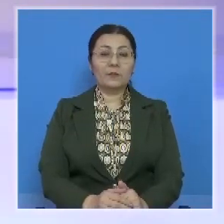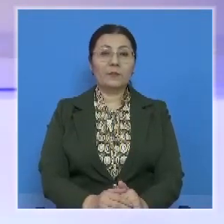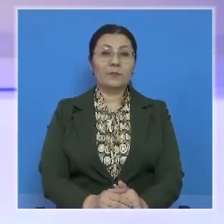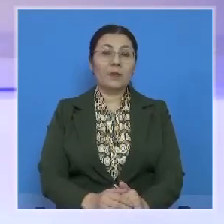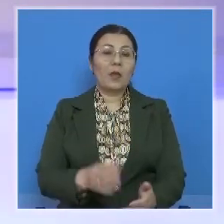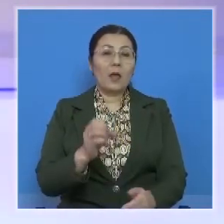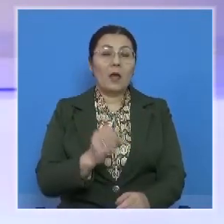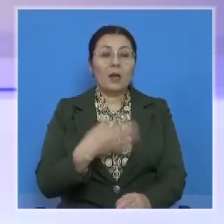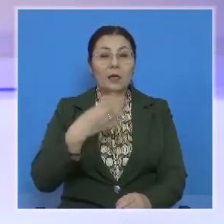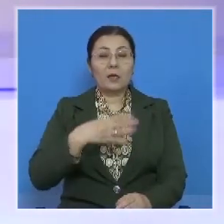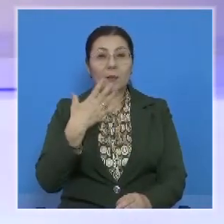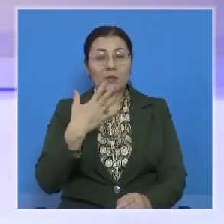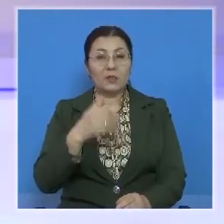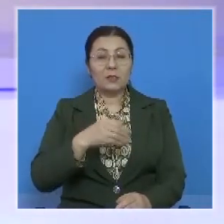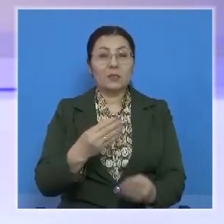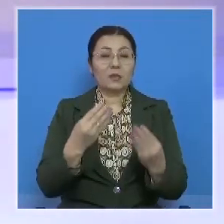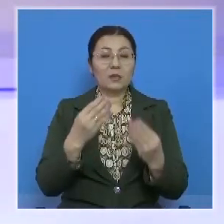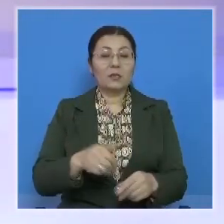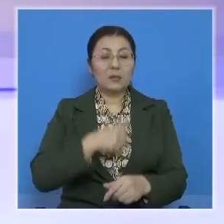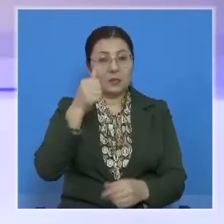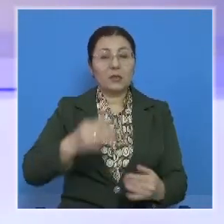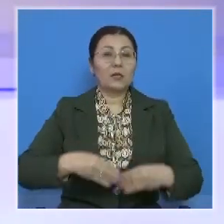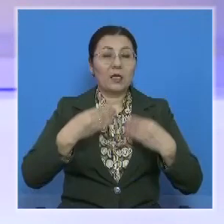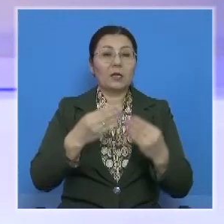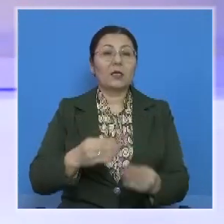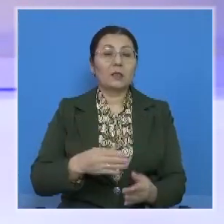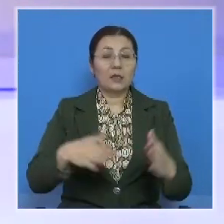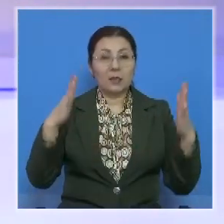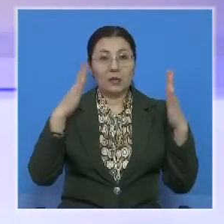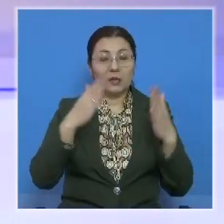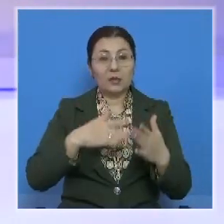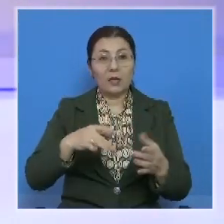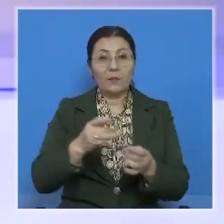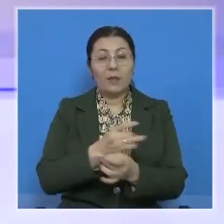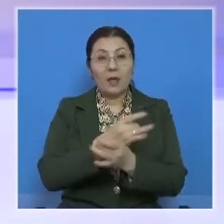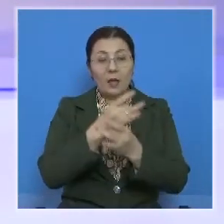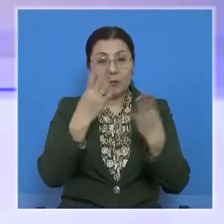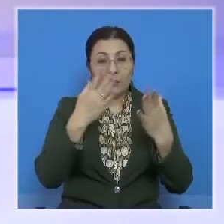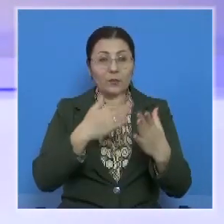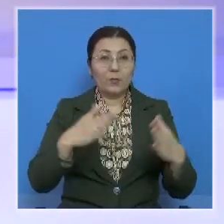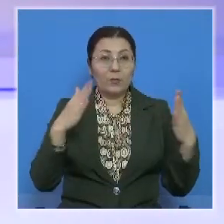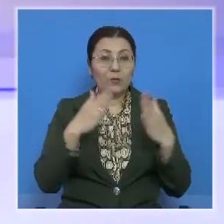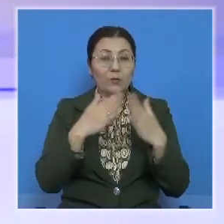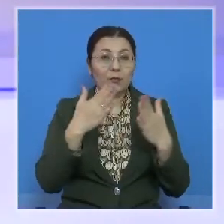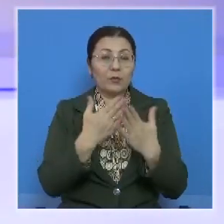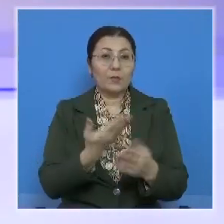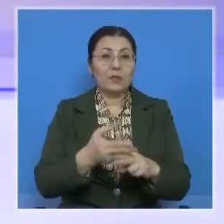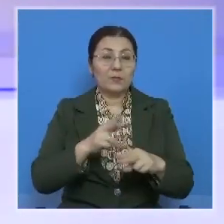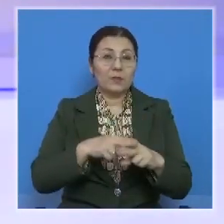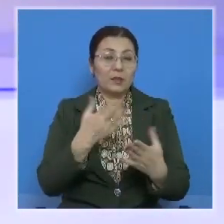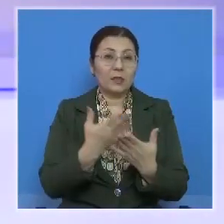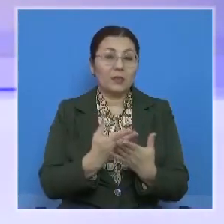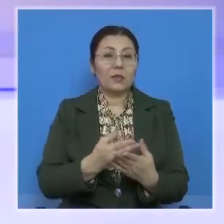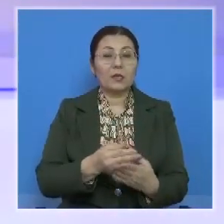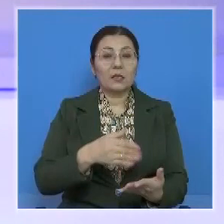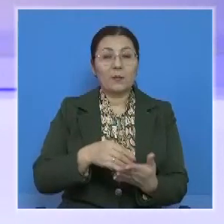Елеулі Белес 45 қалалық мәдениет үйі 45 жылдық мерейтойын атап өтті. Мәдениет өкілдері өнердегі өзекті мәселелерді тәжірибелік